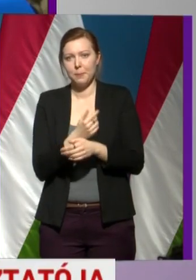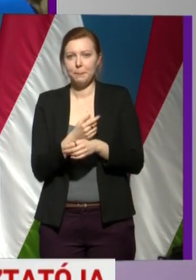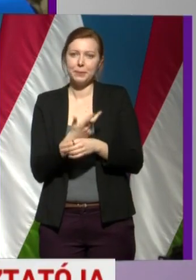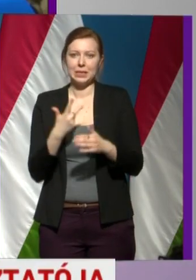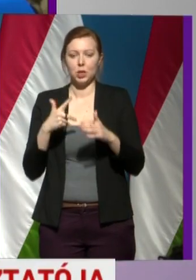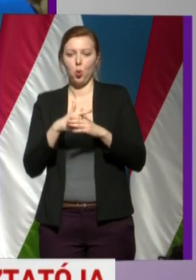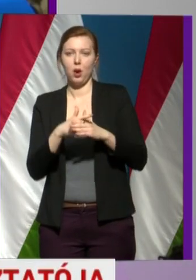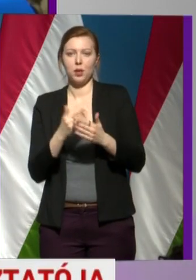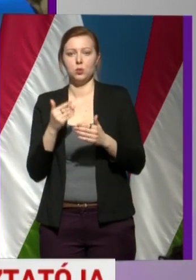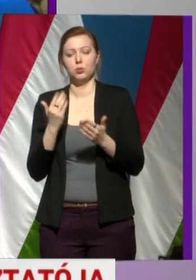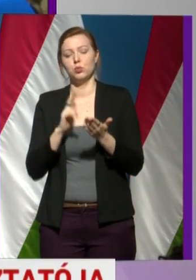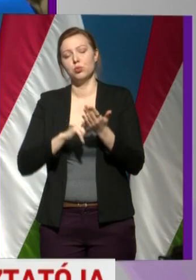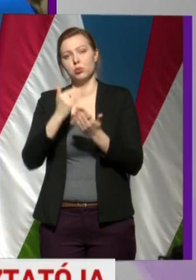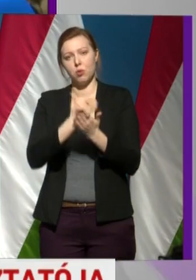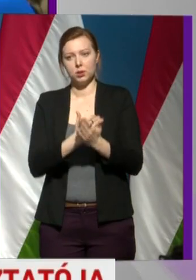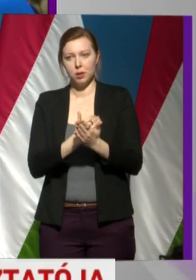korlátozó jogszabályt